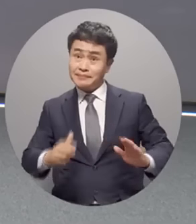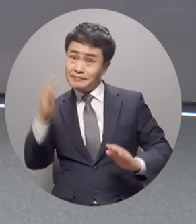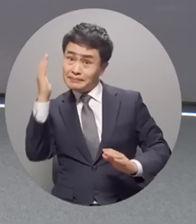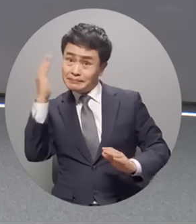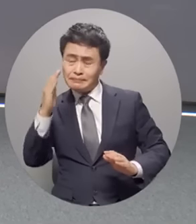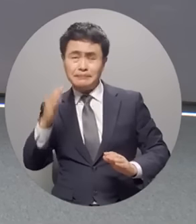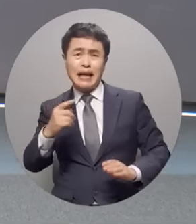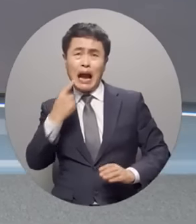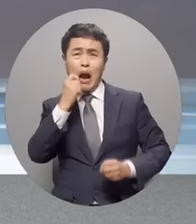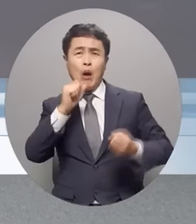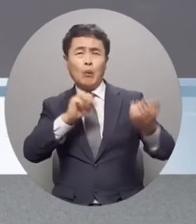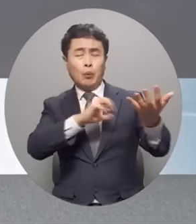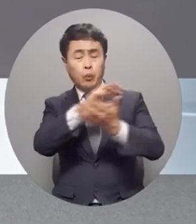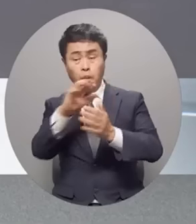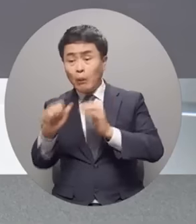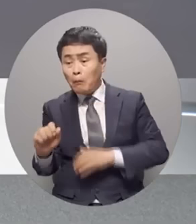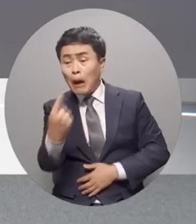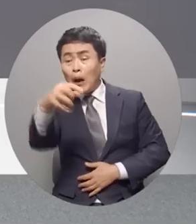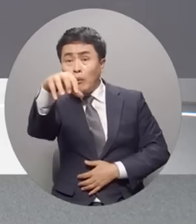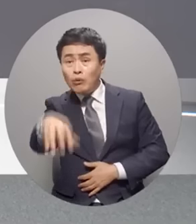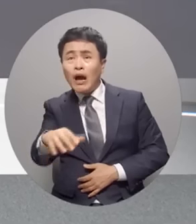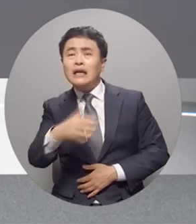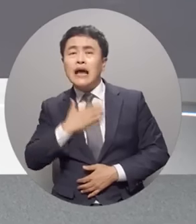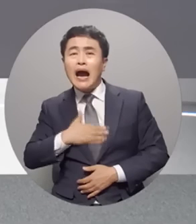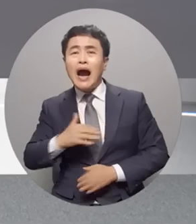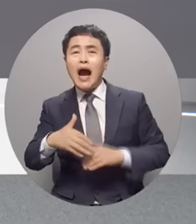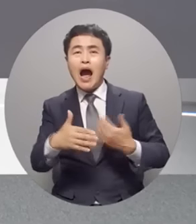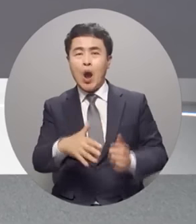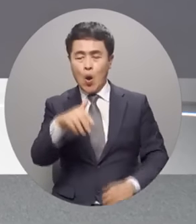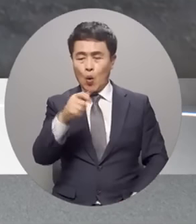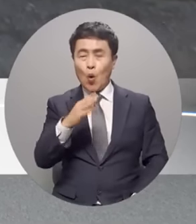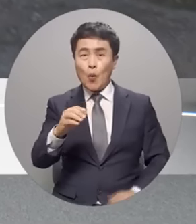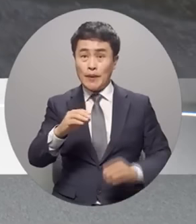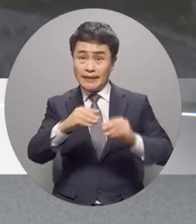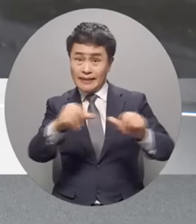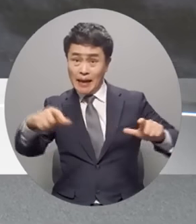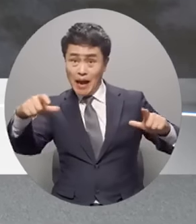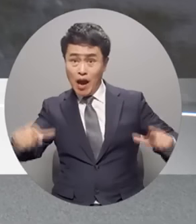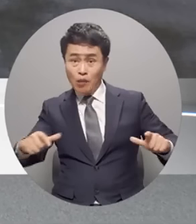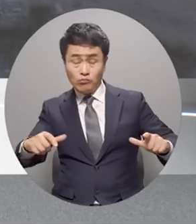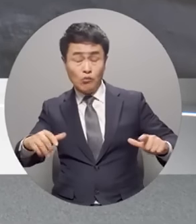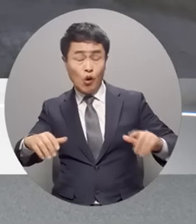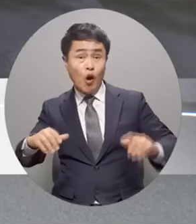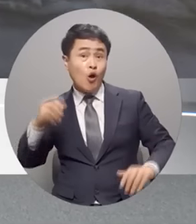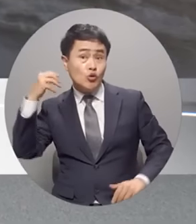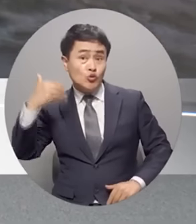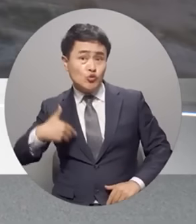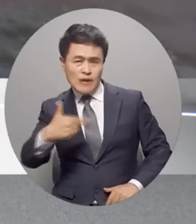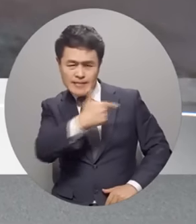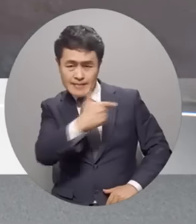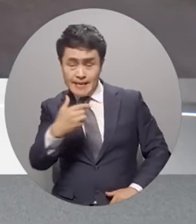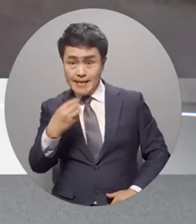우리에게는 황사의 발원지로 잘 알려진 고비 사막 인근에 중국 최대 와인 생산지인 닝샤가 자리를